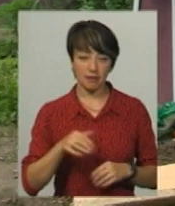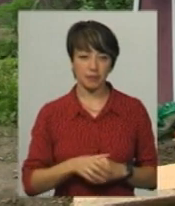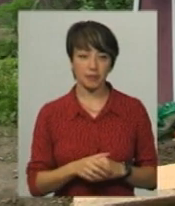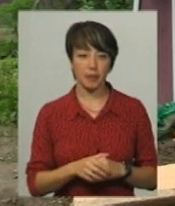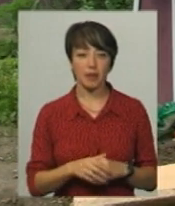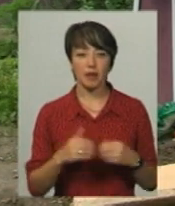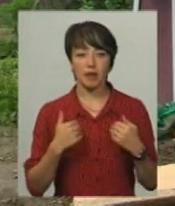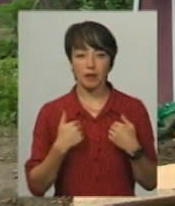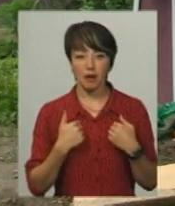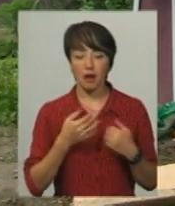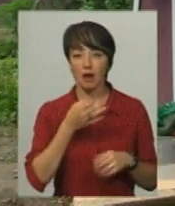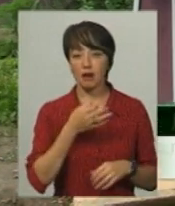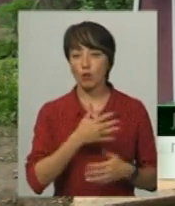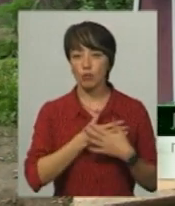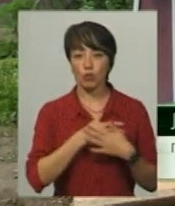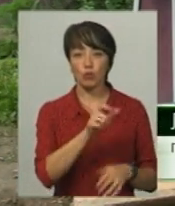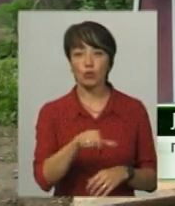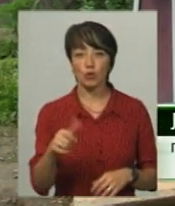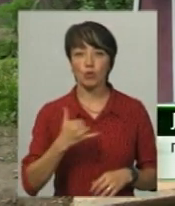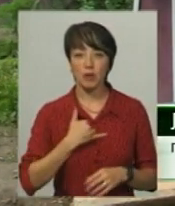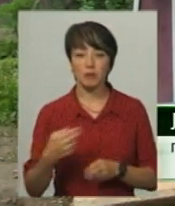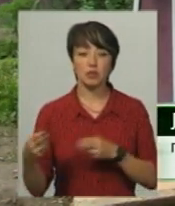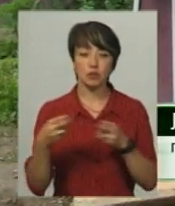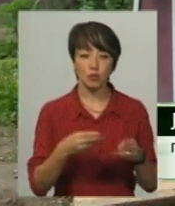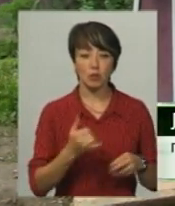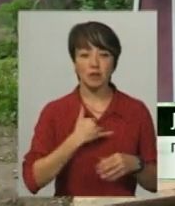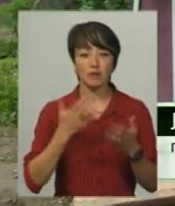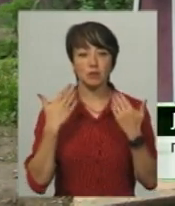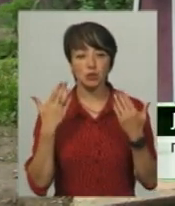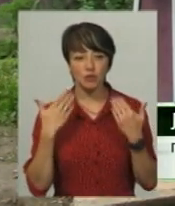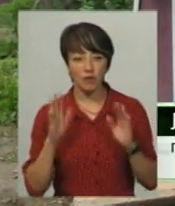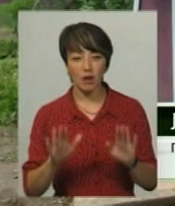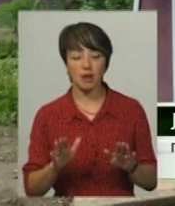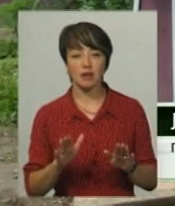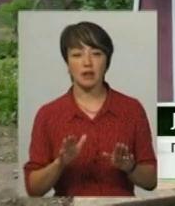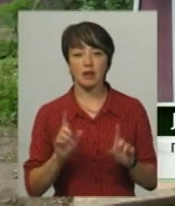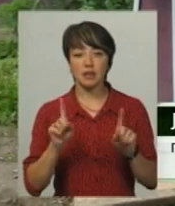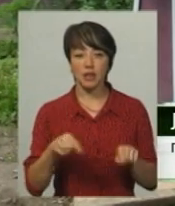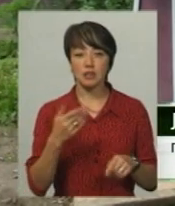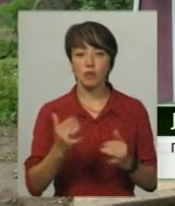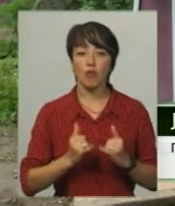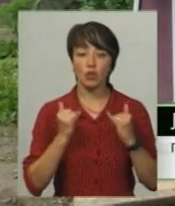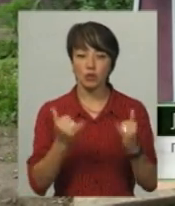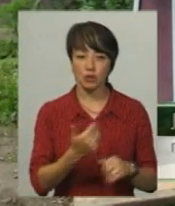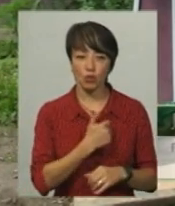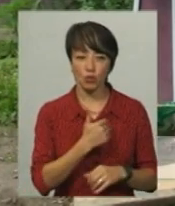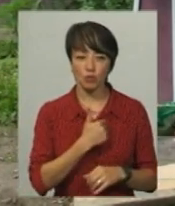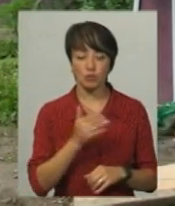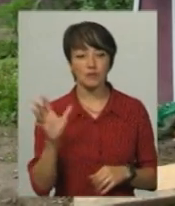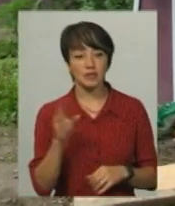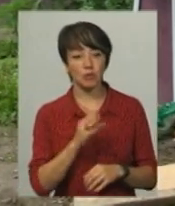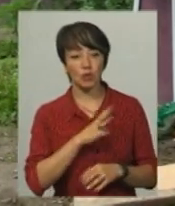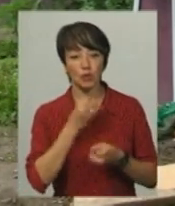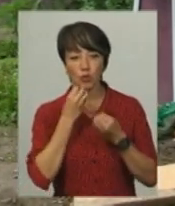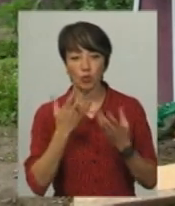Я люблю людей, щоб мене приїжджали, щоб мене віддихали. Навіть їм і вгодити я хочу, щоб було все